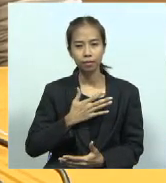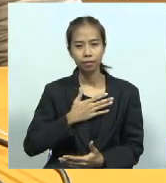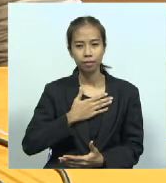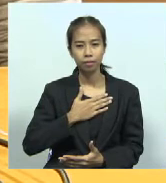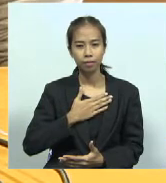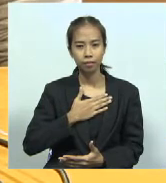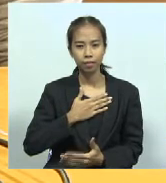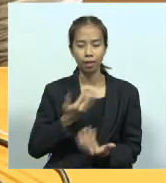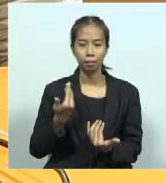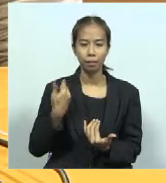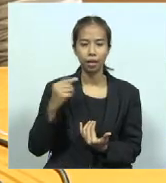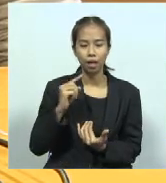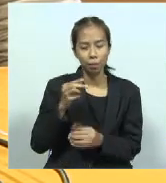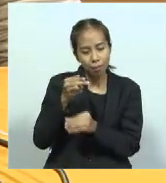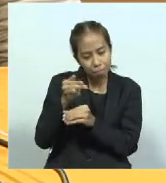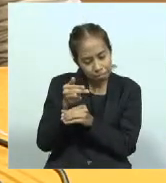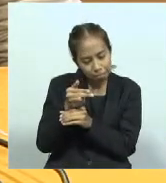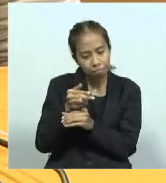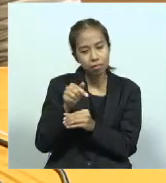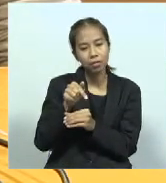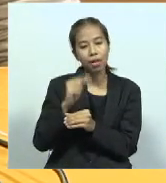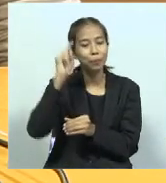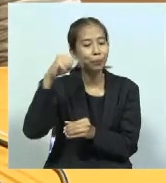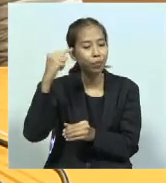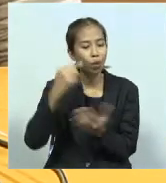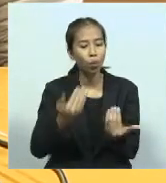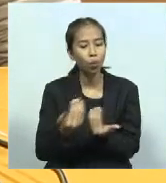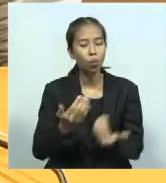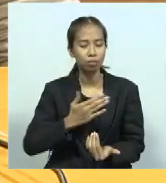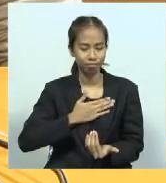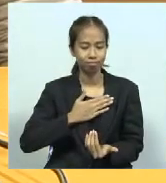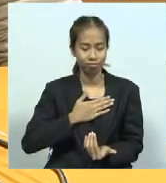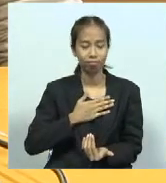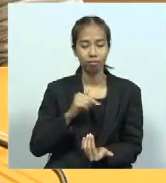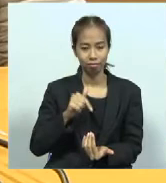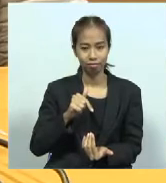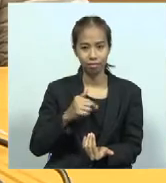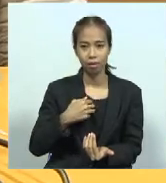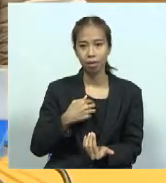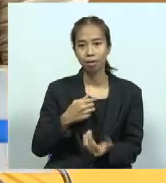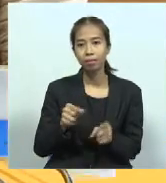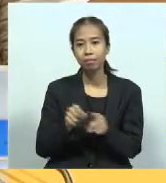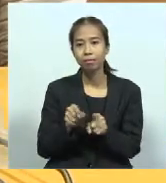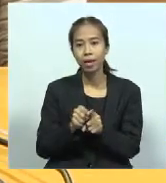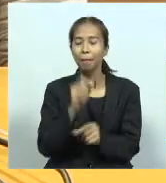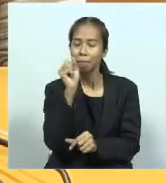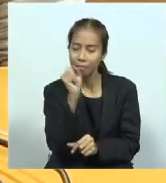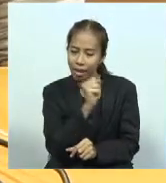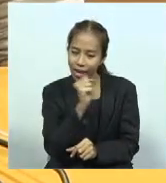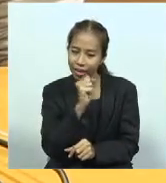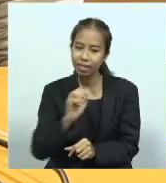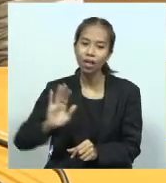เรามีคลิปหนึ่งที่ลูกสาวของเราสองคนร้องเพลงที่ตา